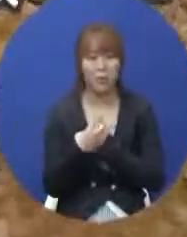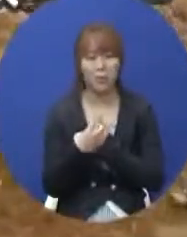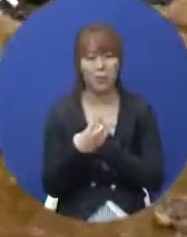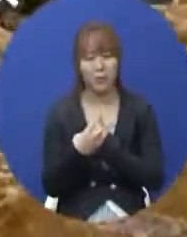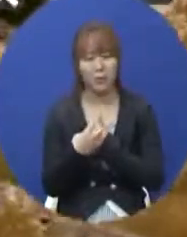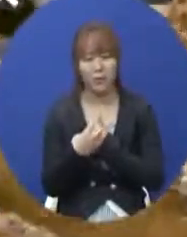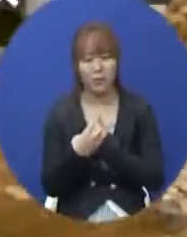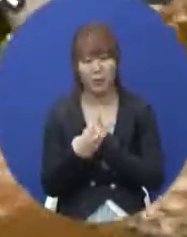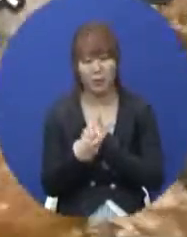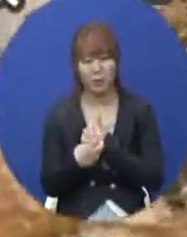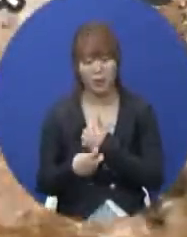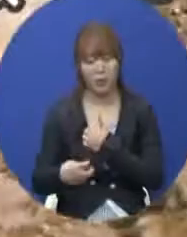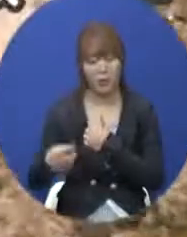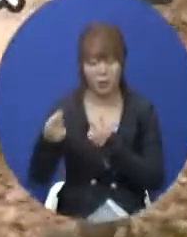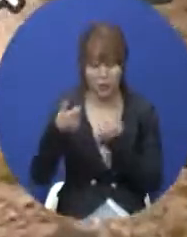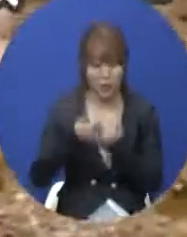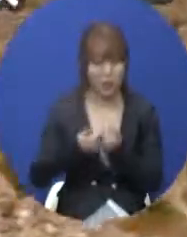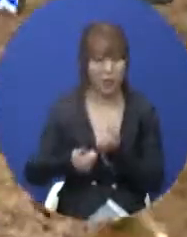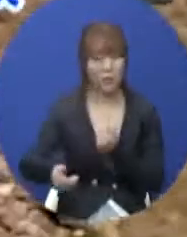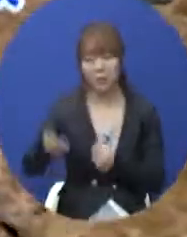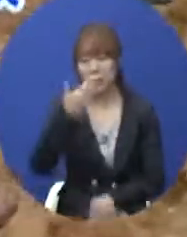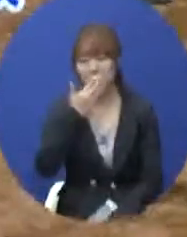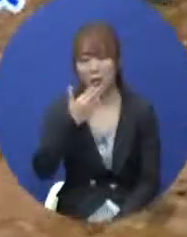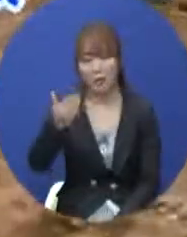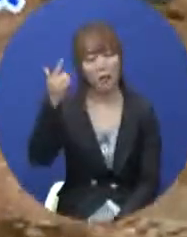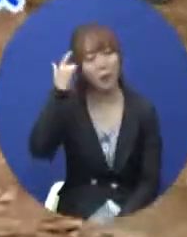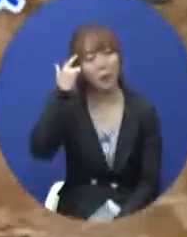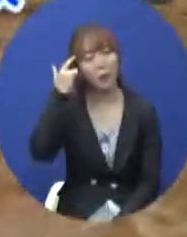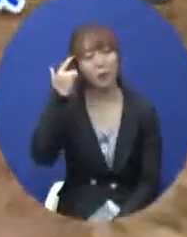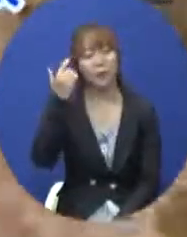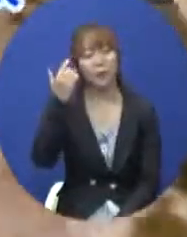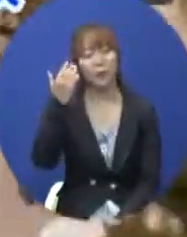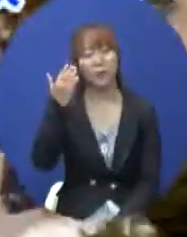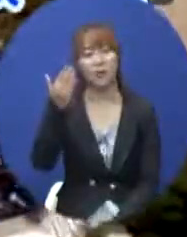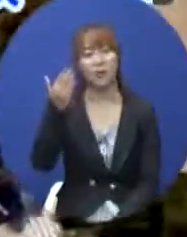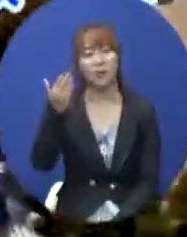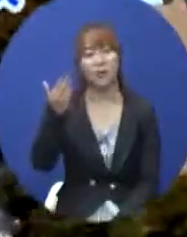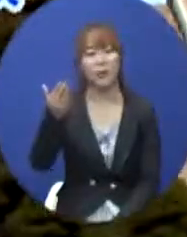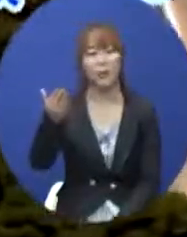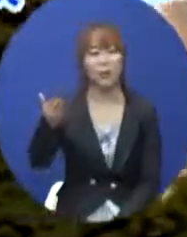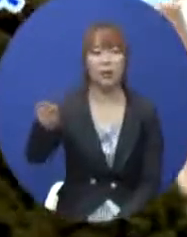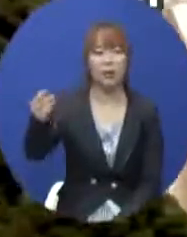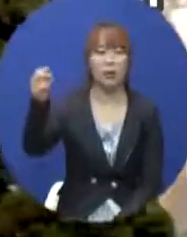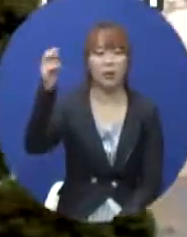미워졌다고 갈 수 있나요